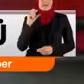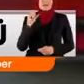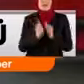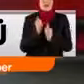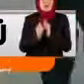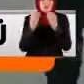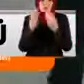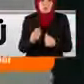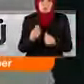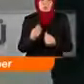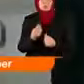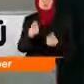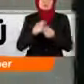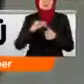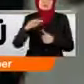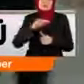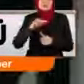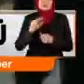çifti tutuklanmıştır